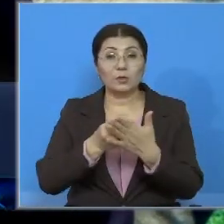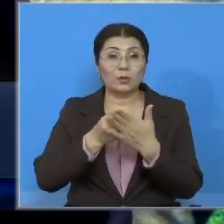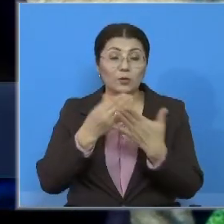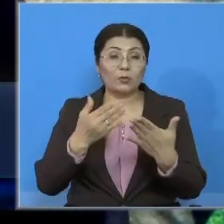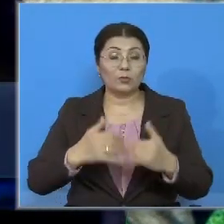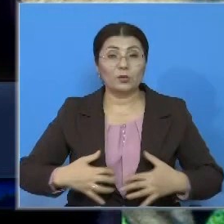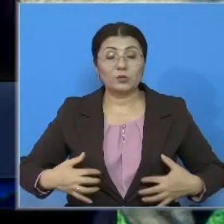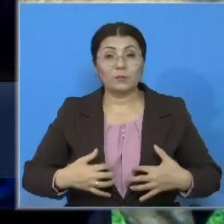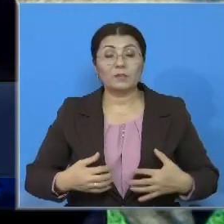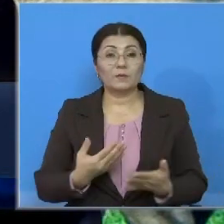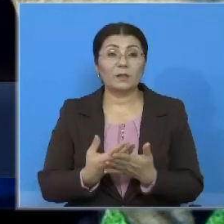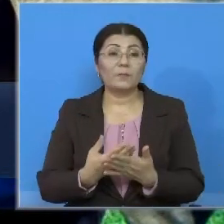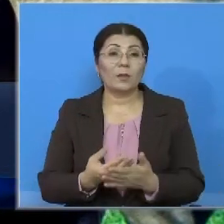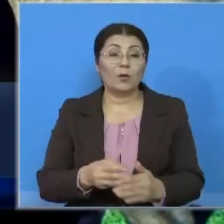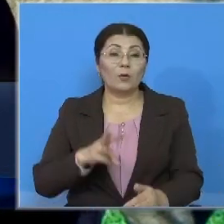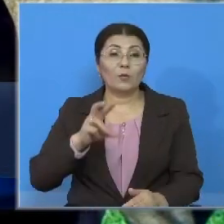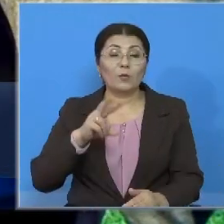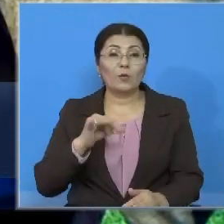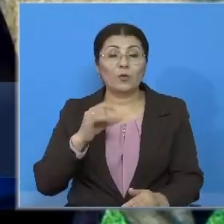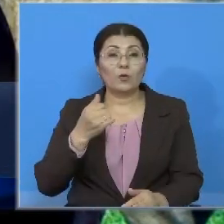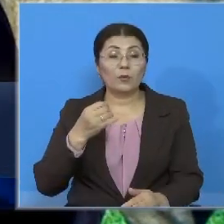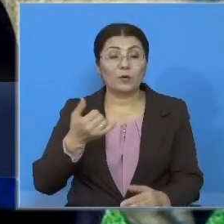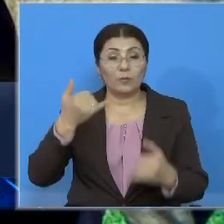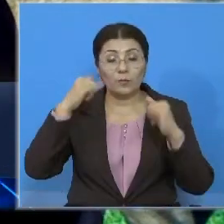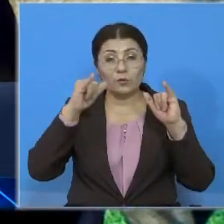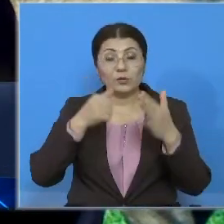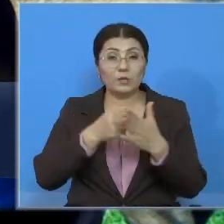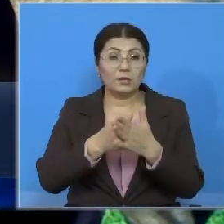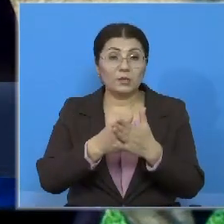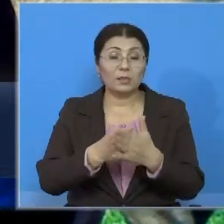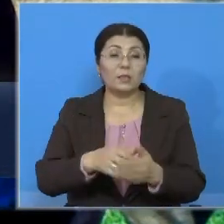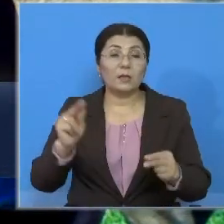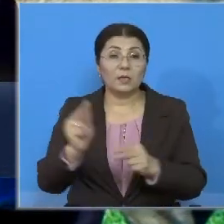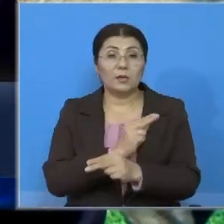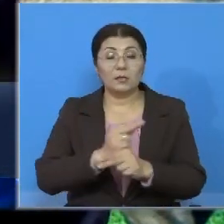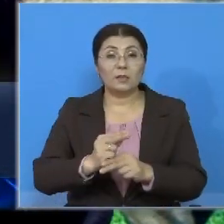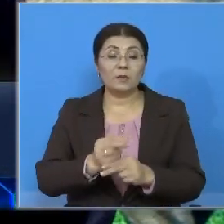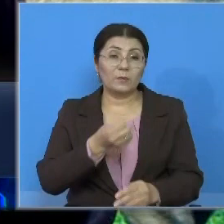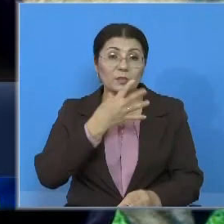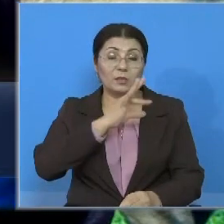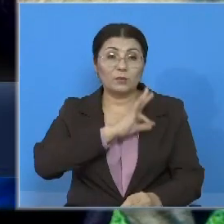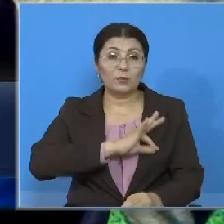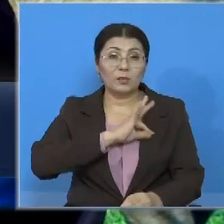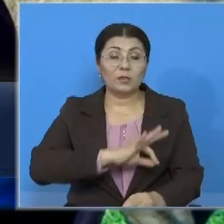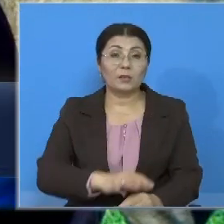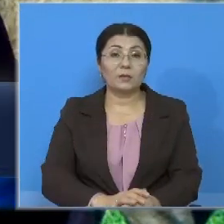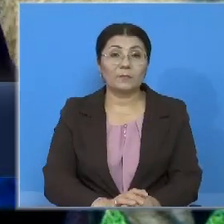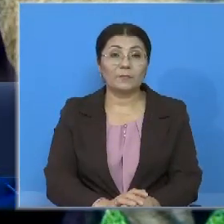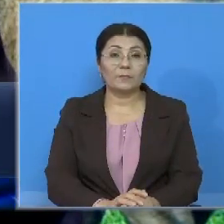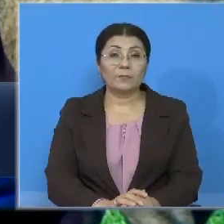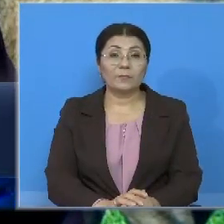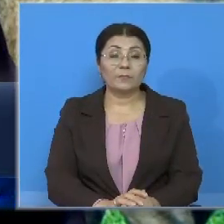Оның деген тұқайынан мүйізіне дейін бәрі ем. Емге өте жақсы. Жақсы